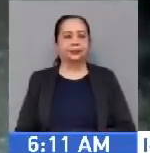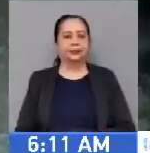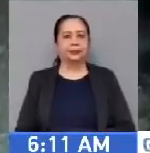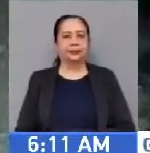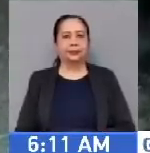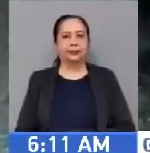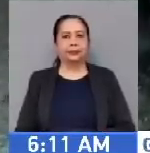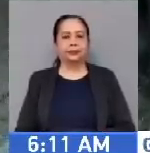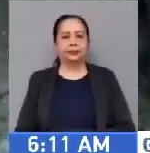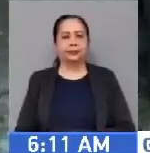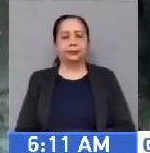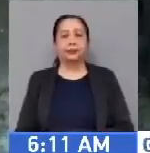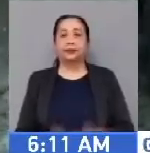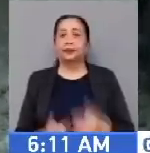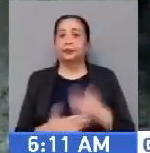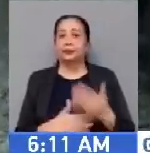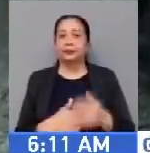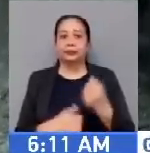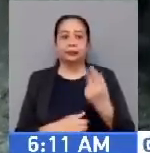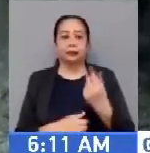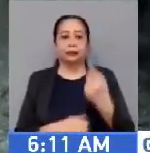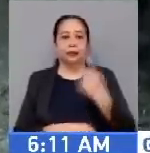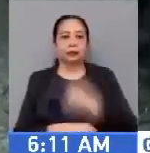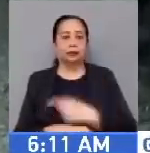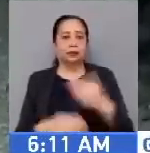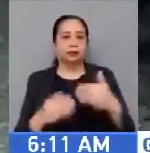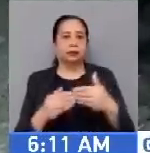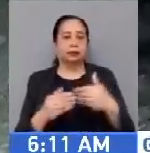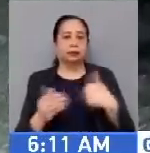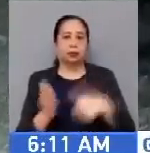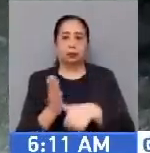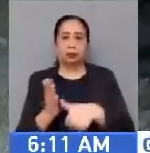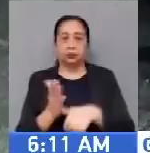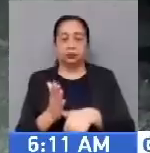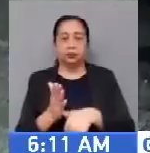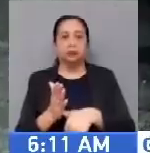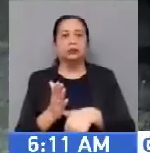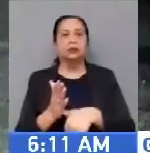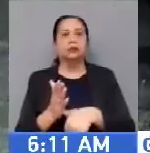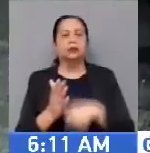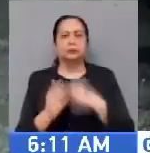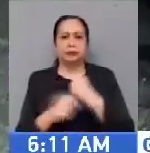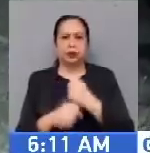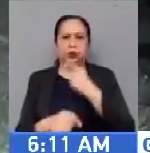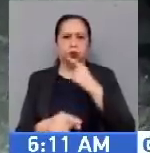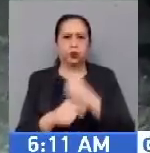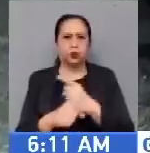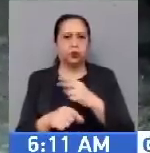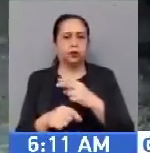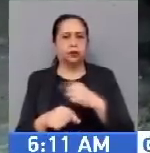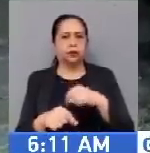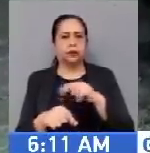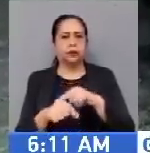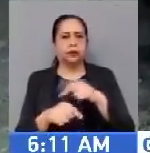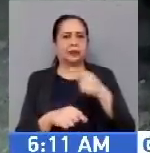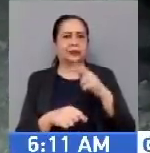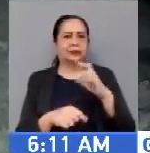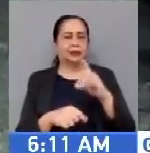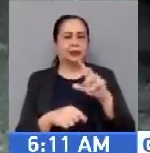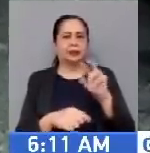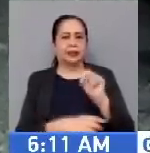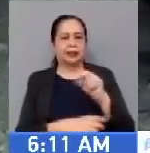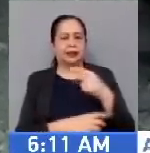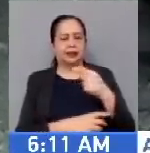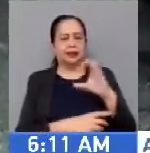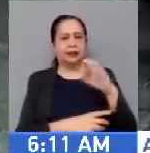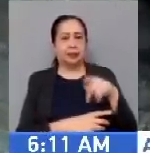Samantala mga kapuso, 13 araw bago po ang eleksyon, itiniyak po ng National Grid Corporation of the Philippines o NGCP na sapat ang